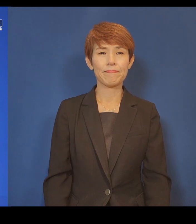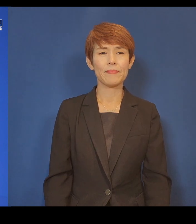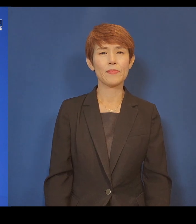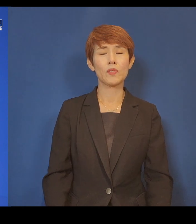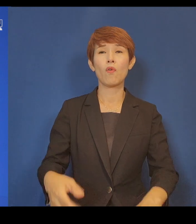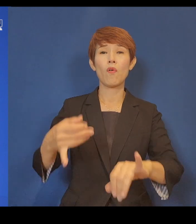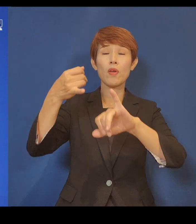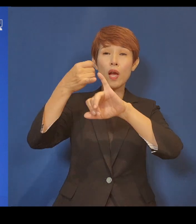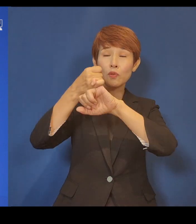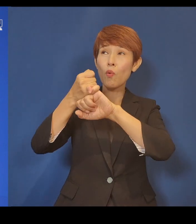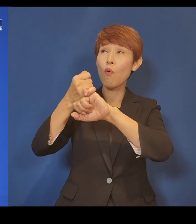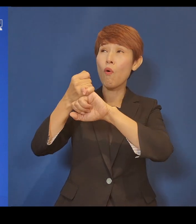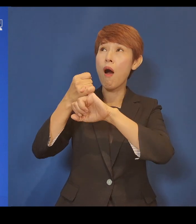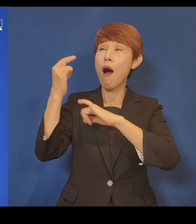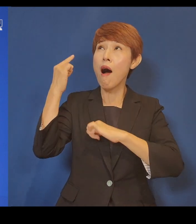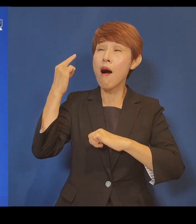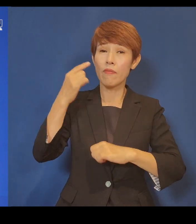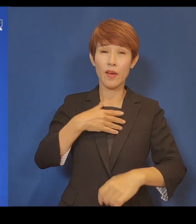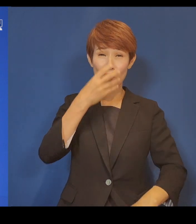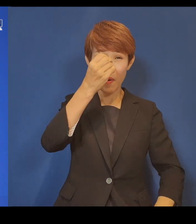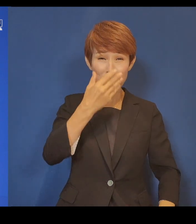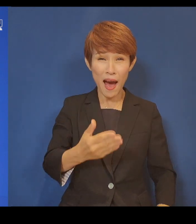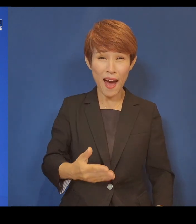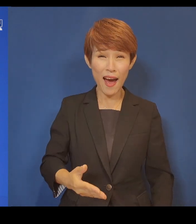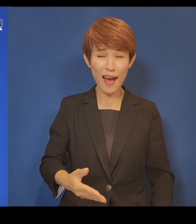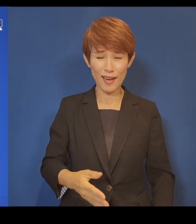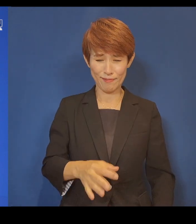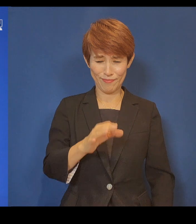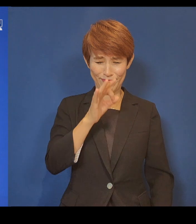저 약속을 듣고 어떻게 내 마음이 교만해져?